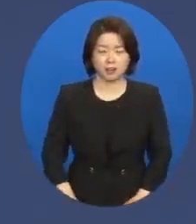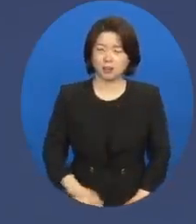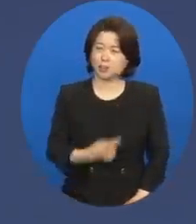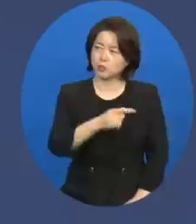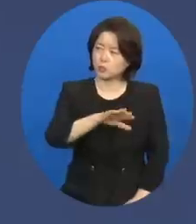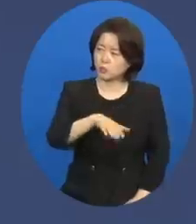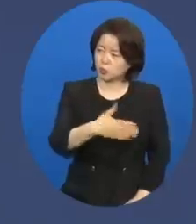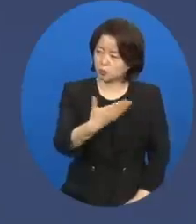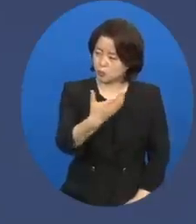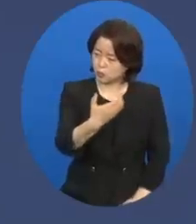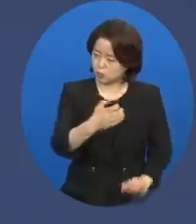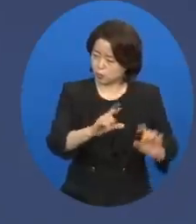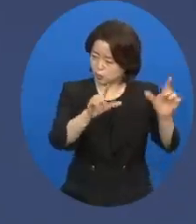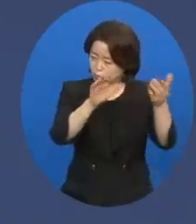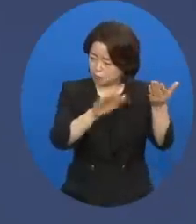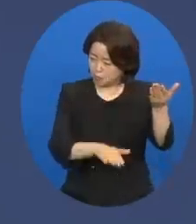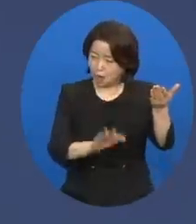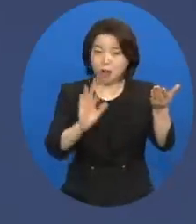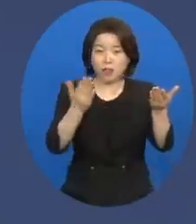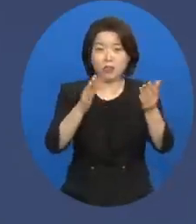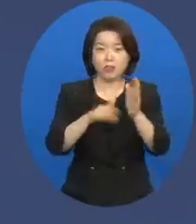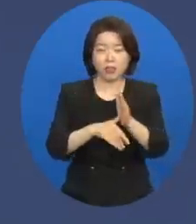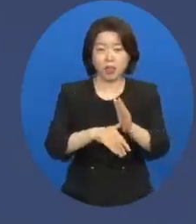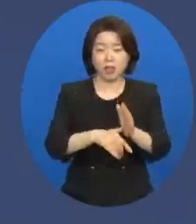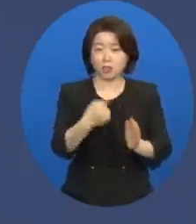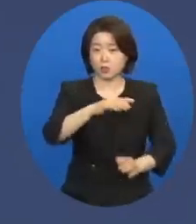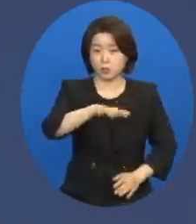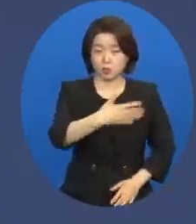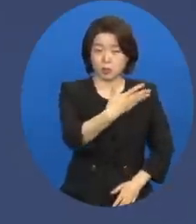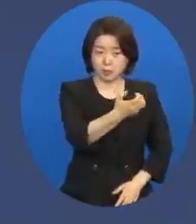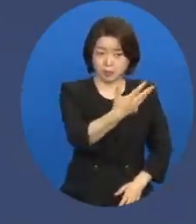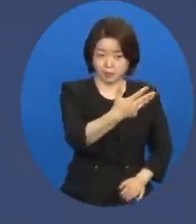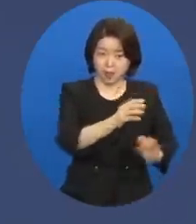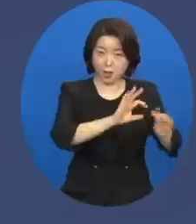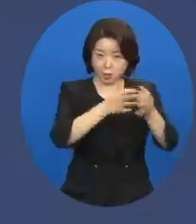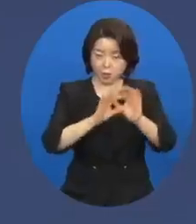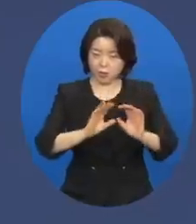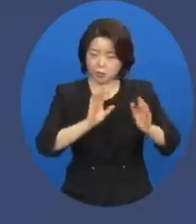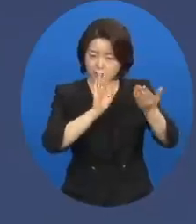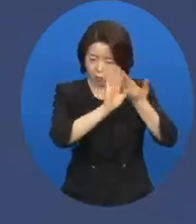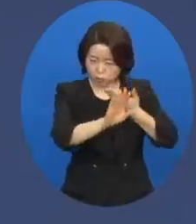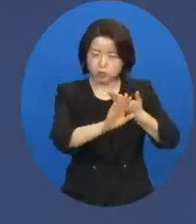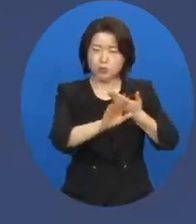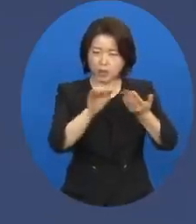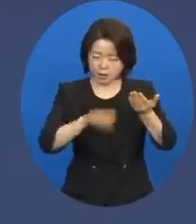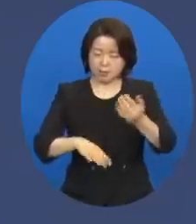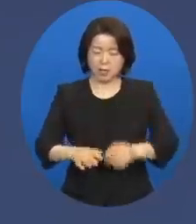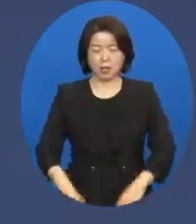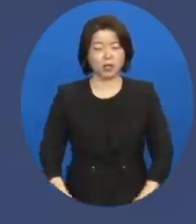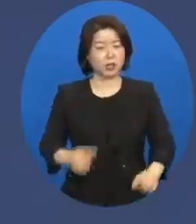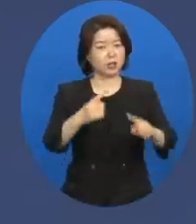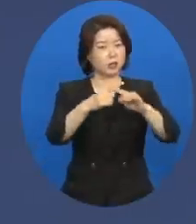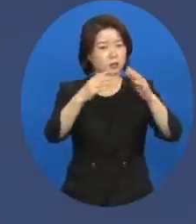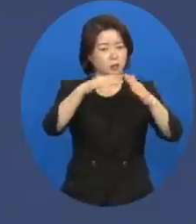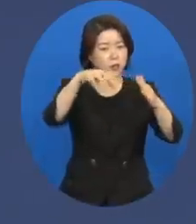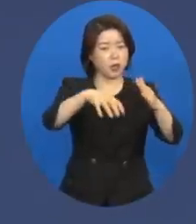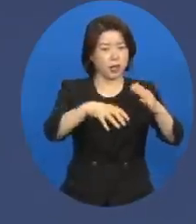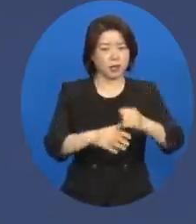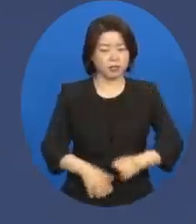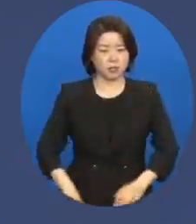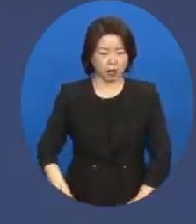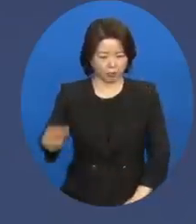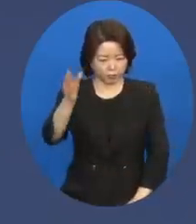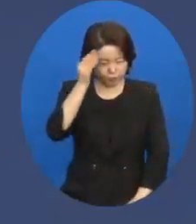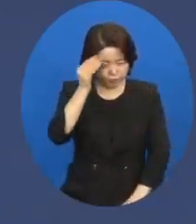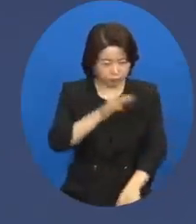90년대 말이 이렇게 돼가면서 88 올림픽 이후라고 말하는 게 좋겠죠. 교회 안에서 무식하고